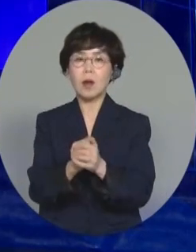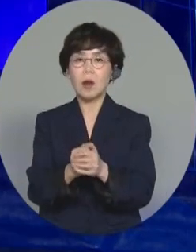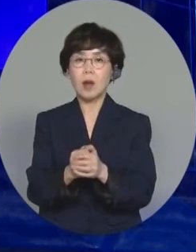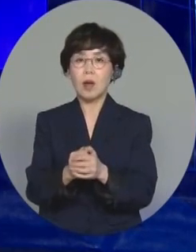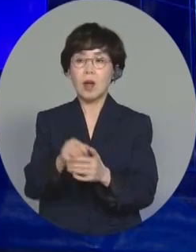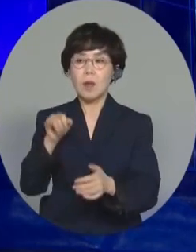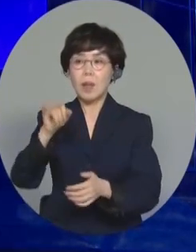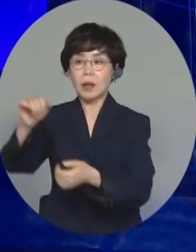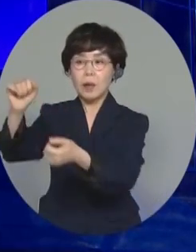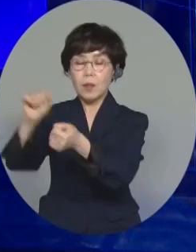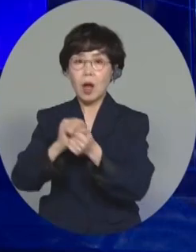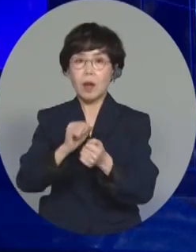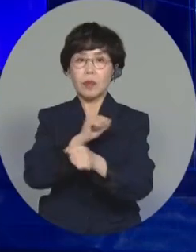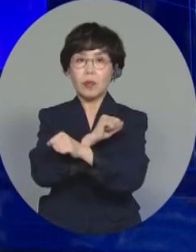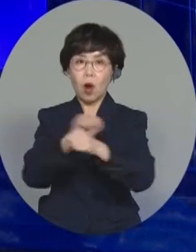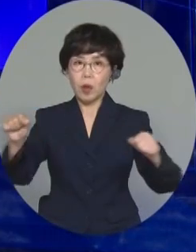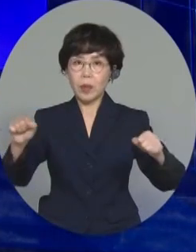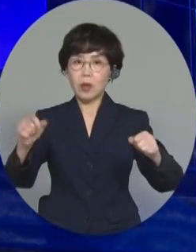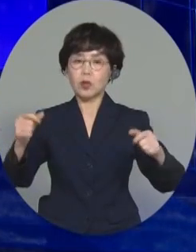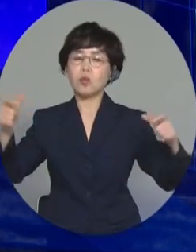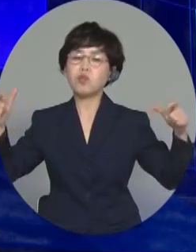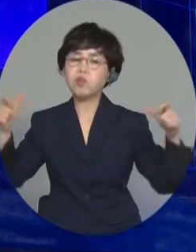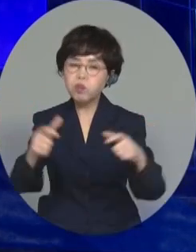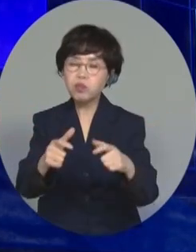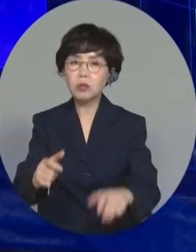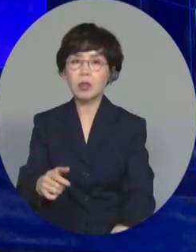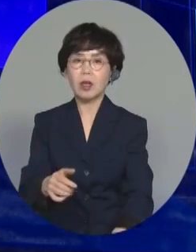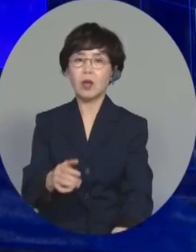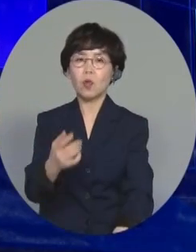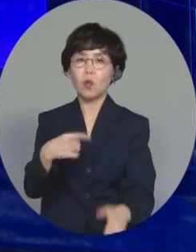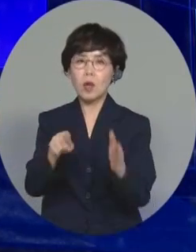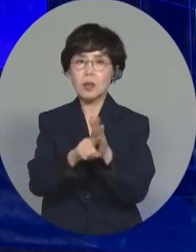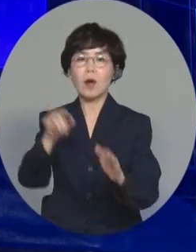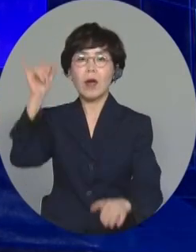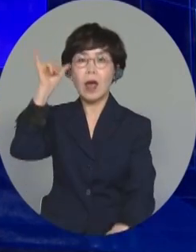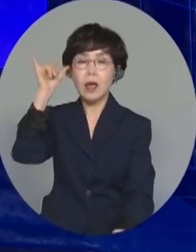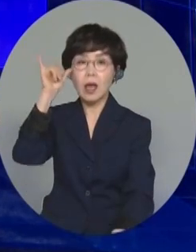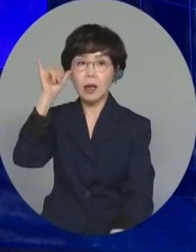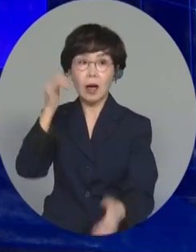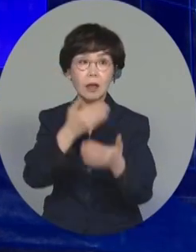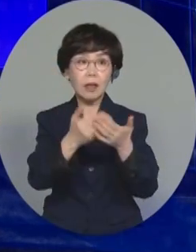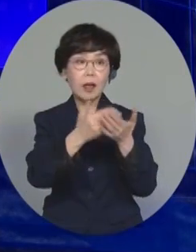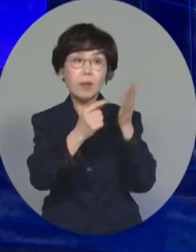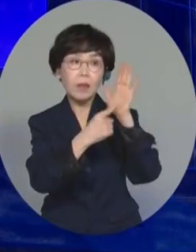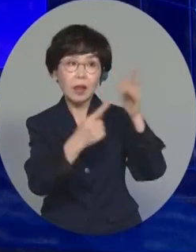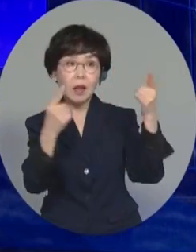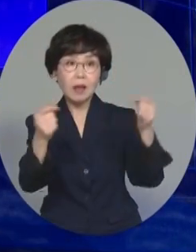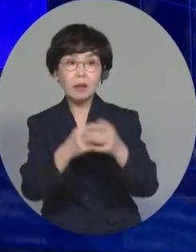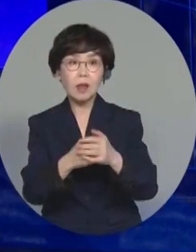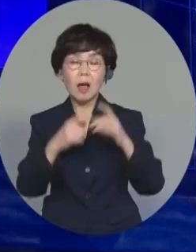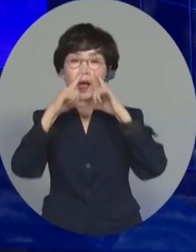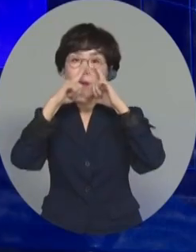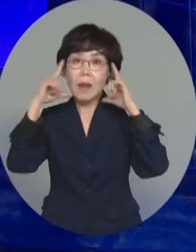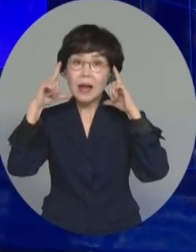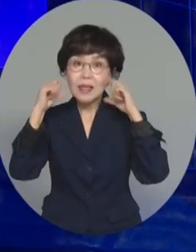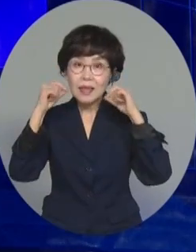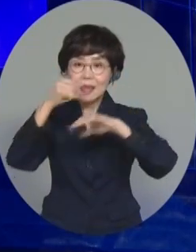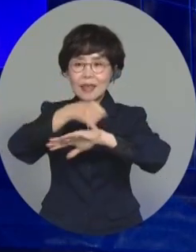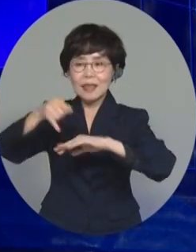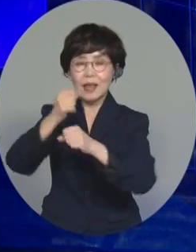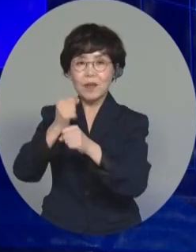박테리아 오염 면적을 두 배 정도 줄이도록 이제 AI가 그림에 보이는 것처럼 마스크 설계를 할